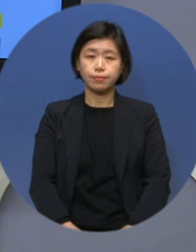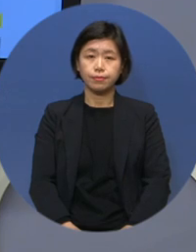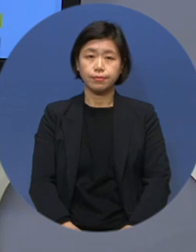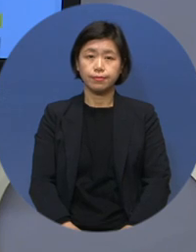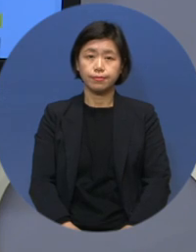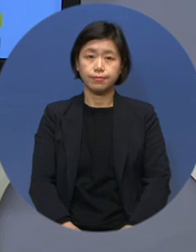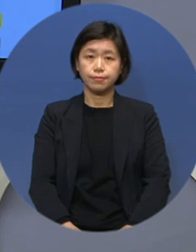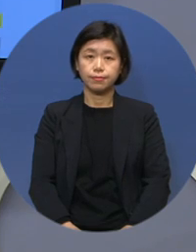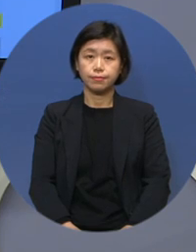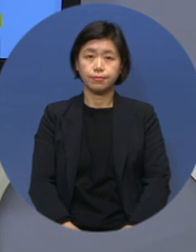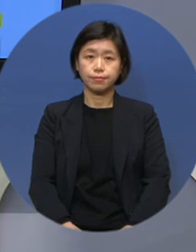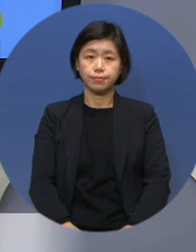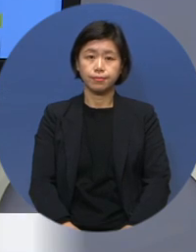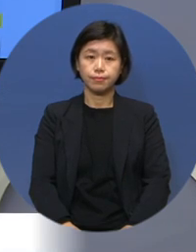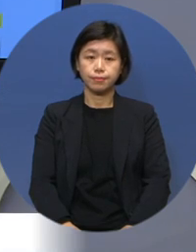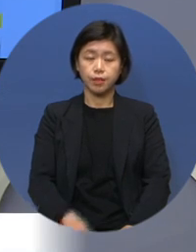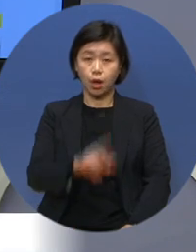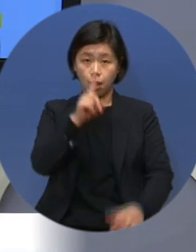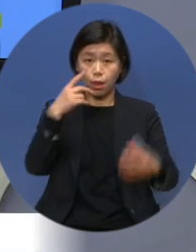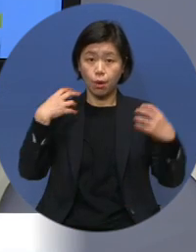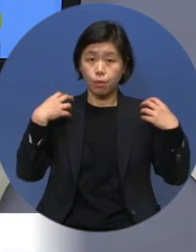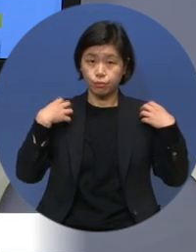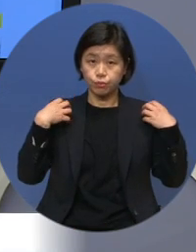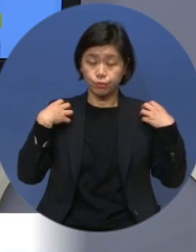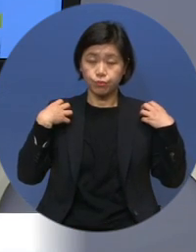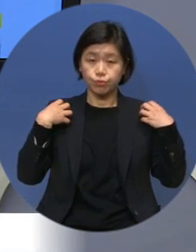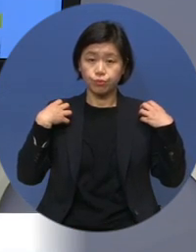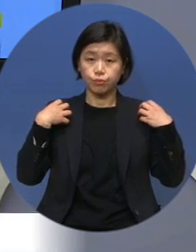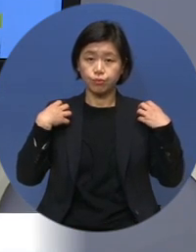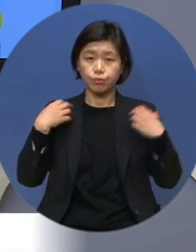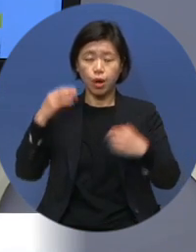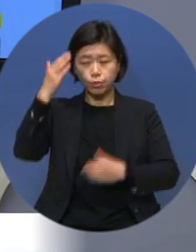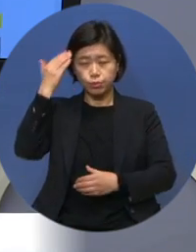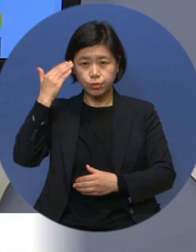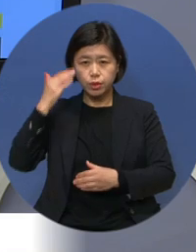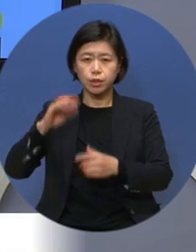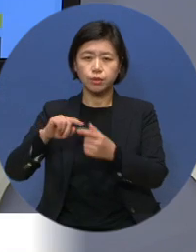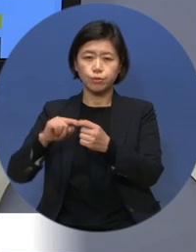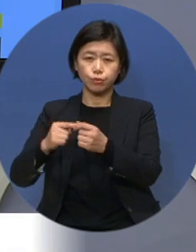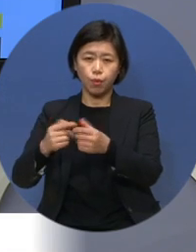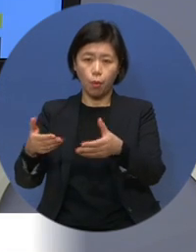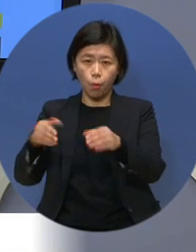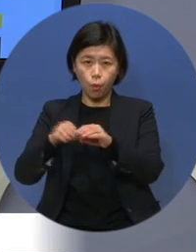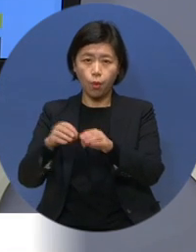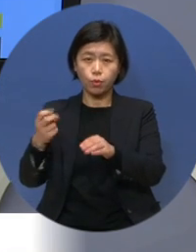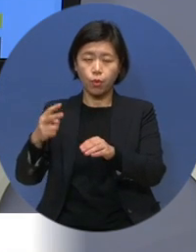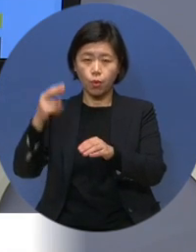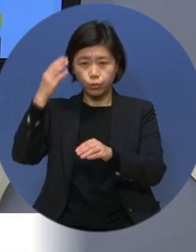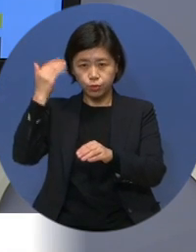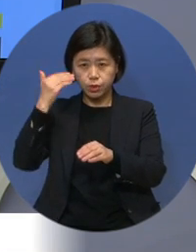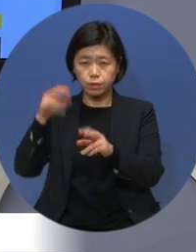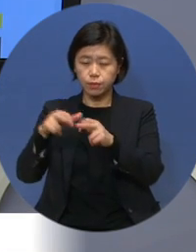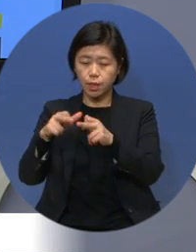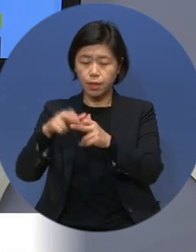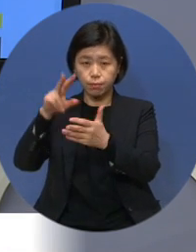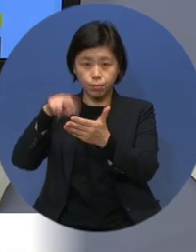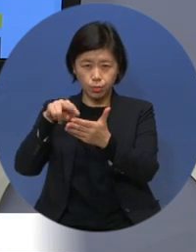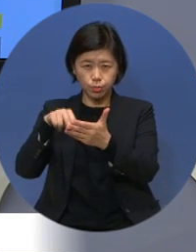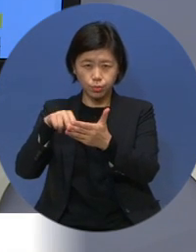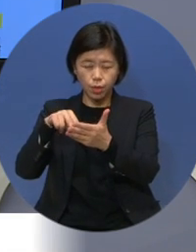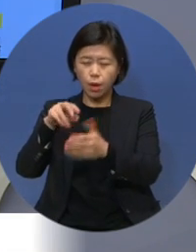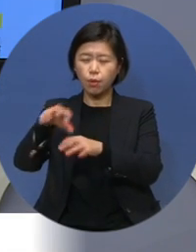다음 소식입니다 문화체육관광부는 국립국어원 과 국립 장애인 도서관 한국시각장애인연합회